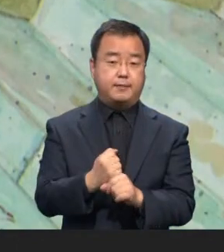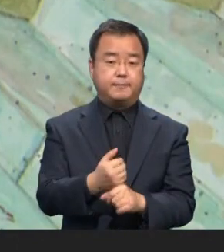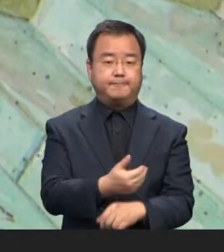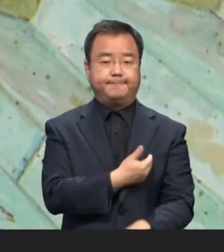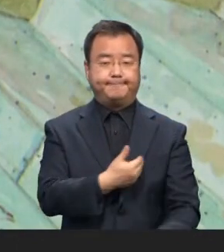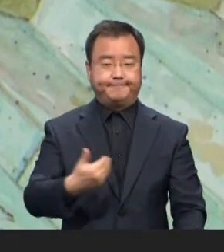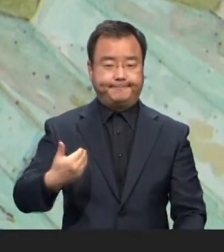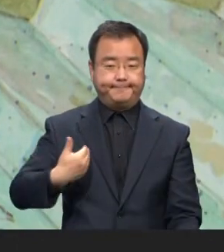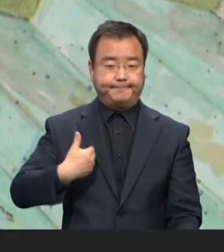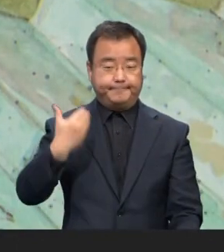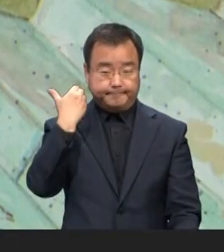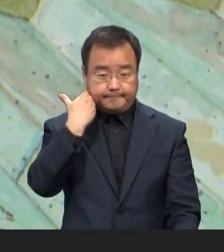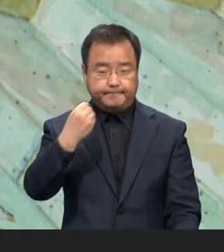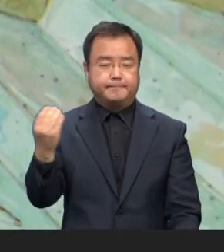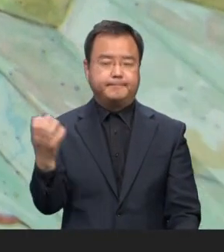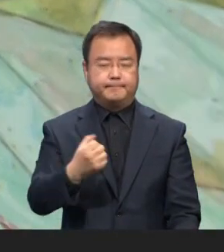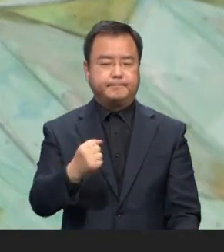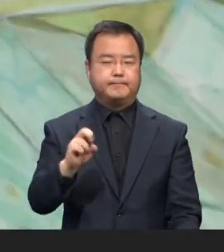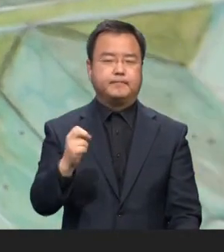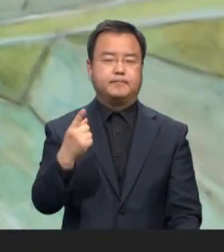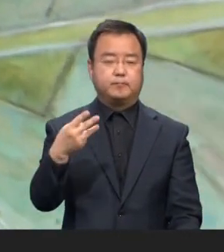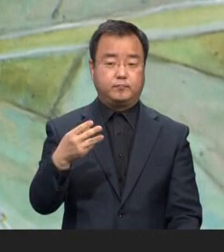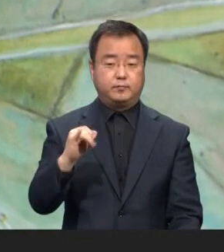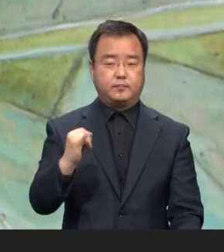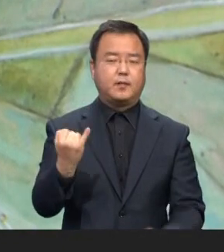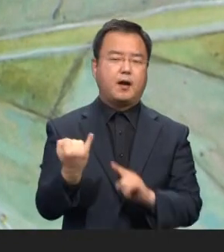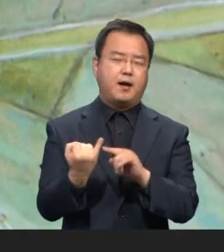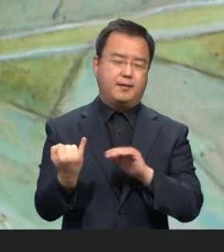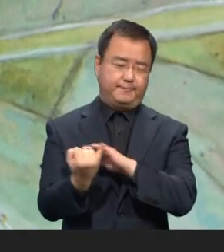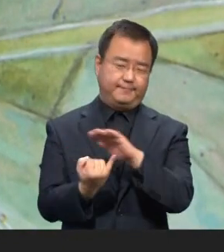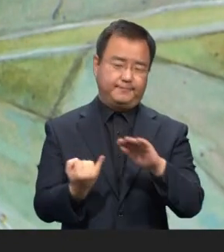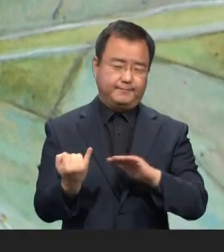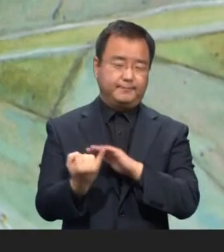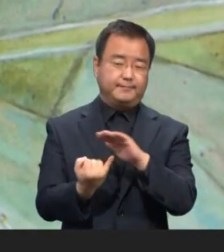당당한 매력을 지닌 몰리. 사랑할 수밖에 없겠죠?